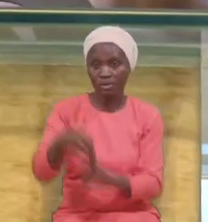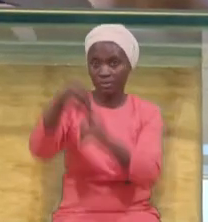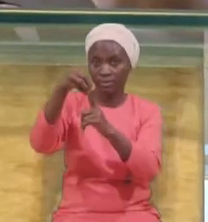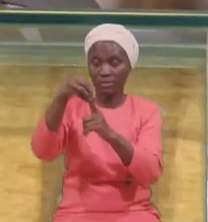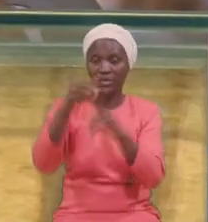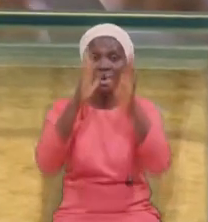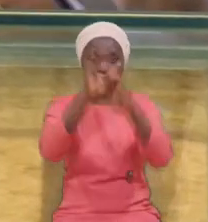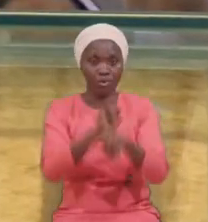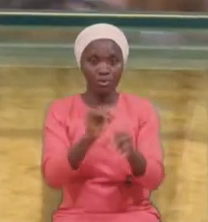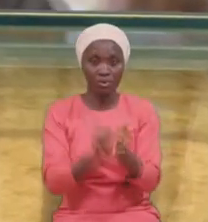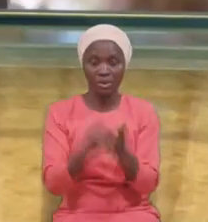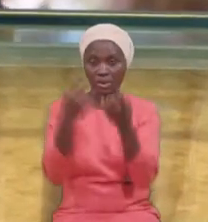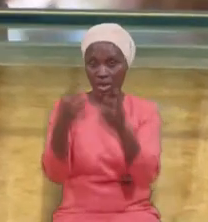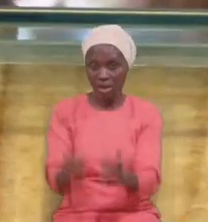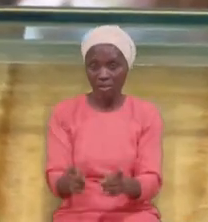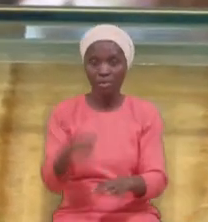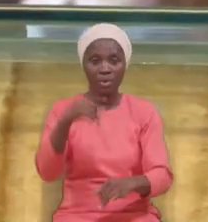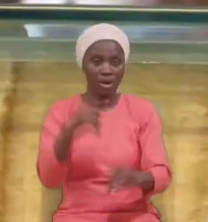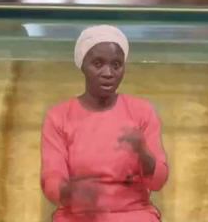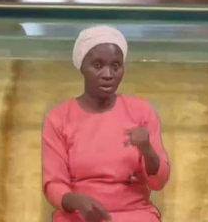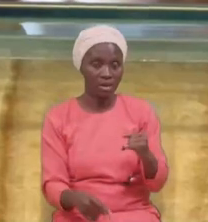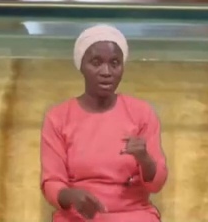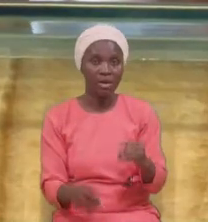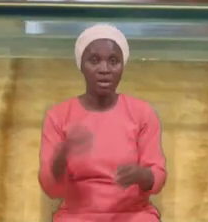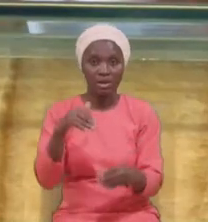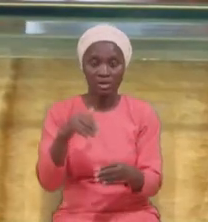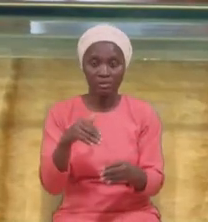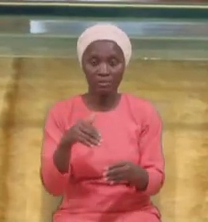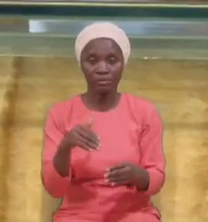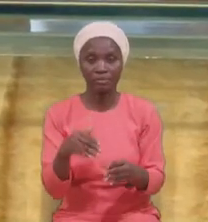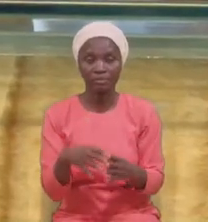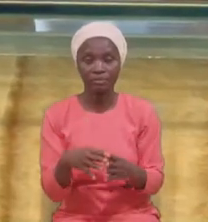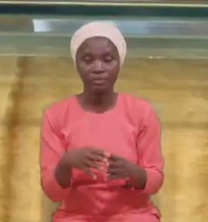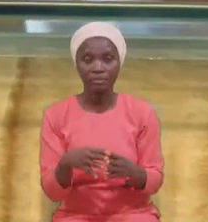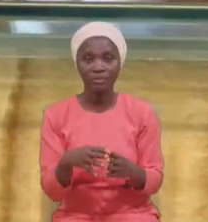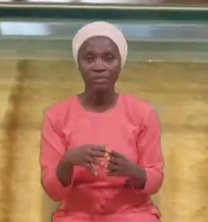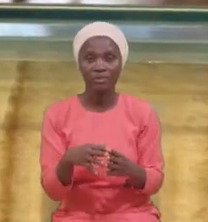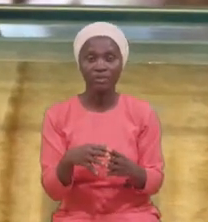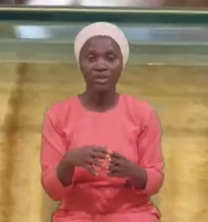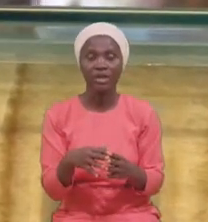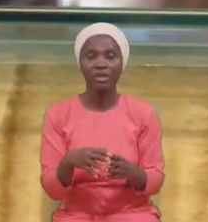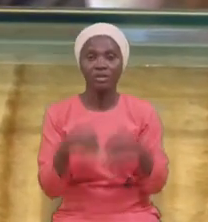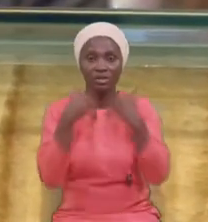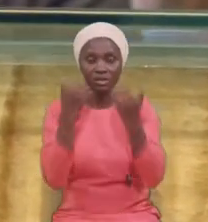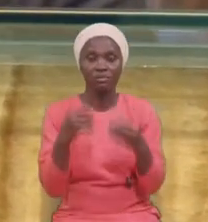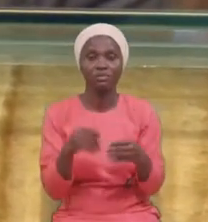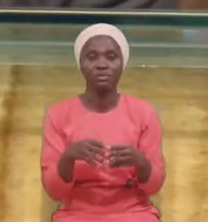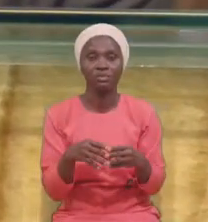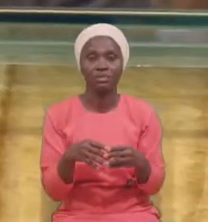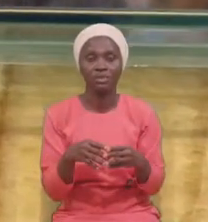lèpre est particulier, et comment le miracle qui était arrivé à